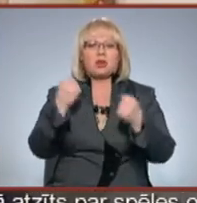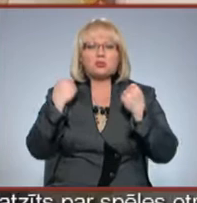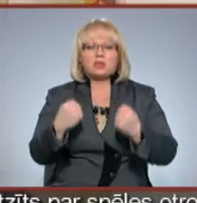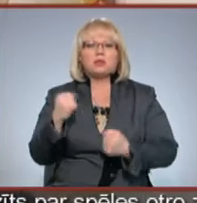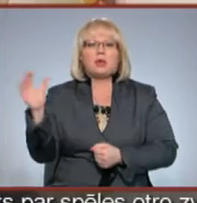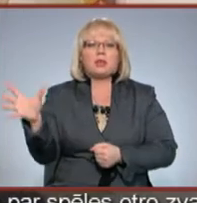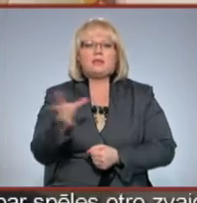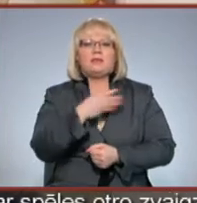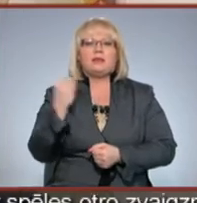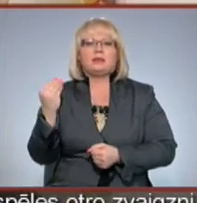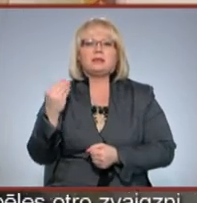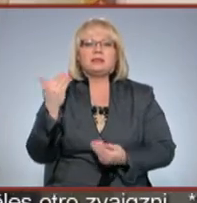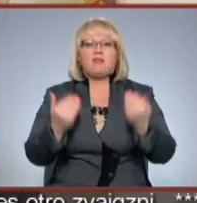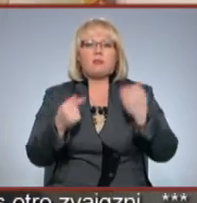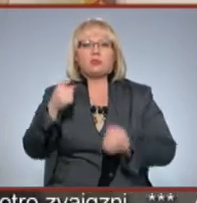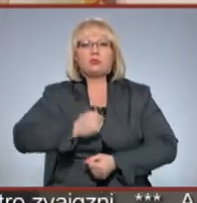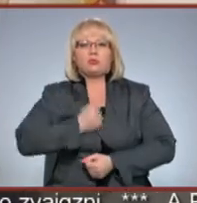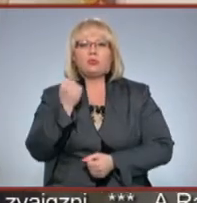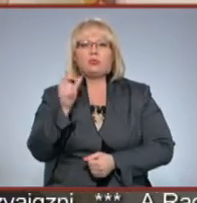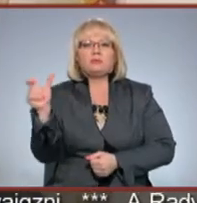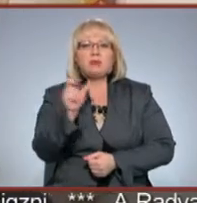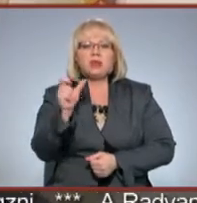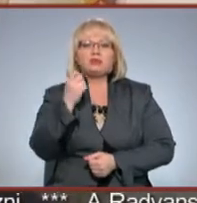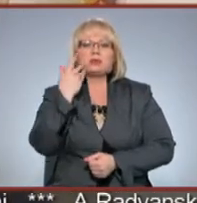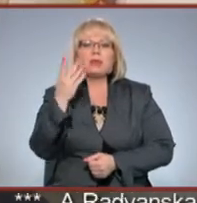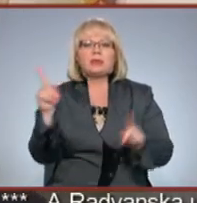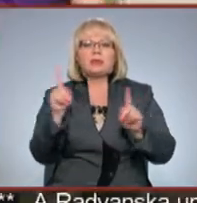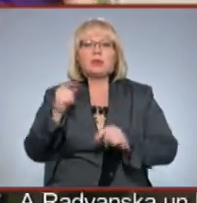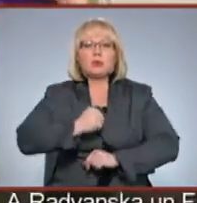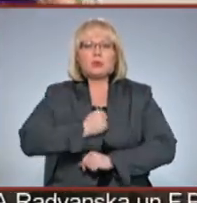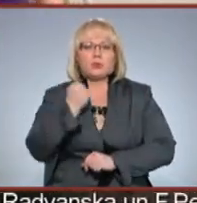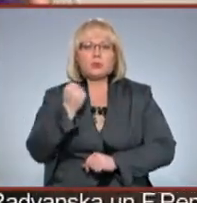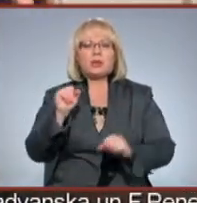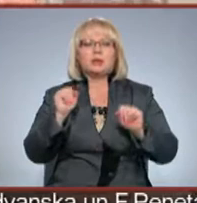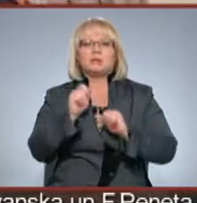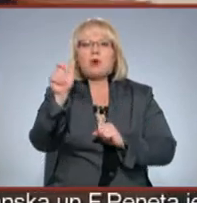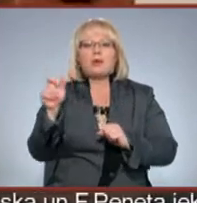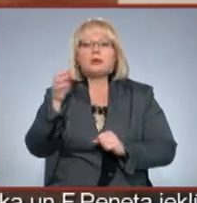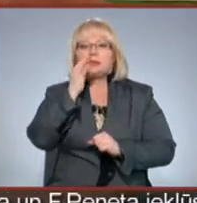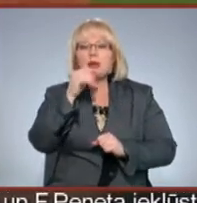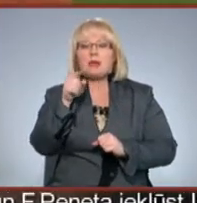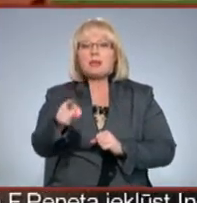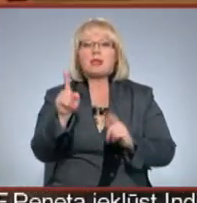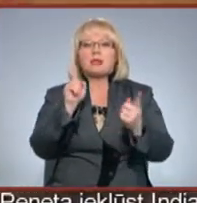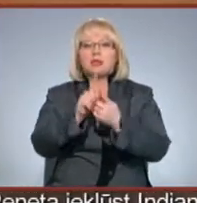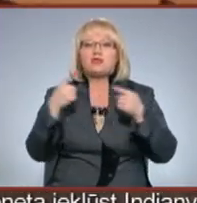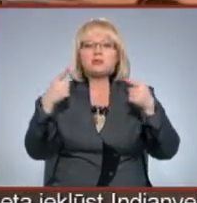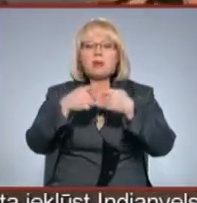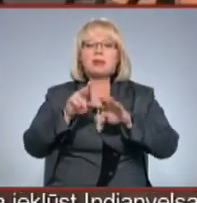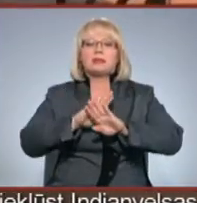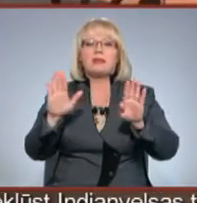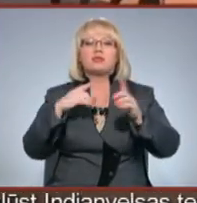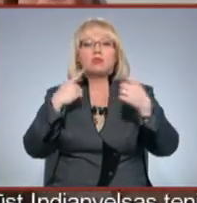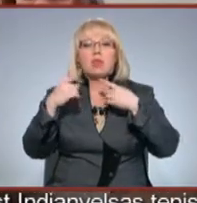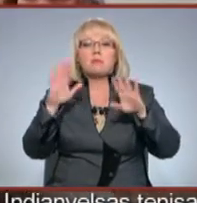tās varbūt tos grūtos brīžus, kad ir grūti. Sportisti uzsver, ka šādu tikšanos mērķis ir nevis runāt par